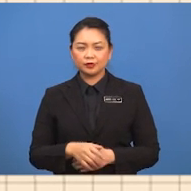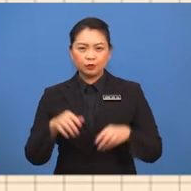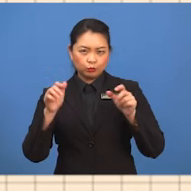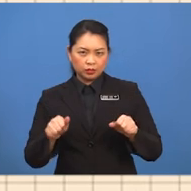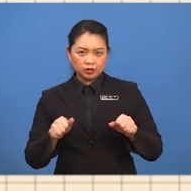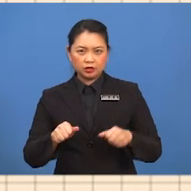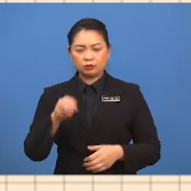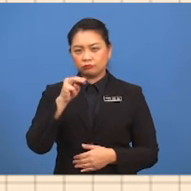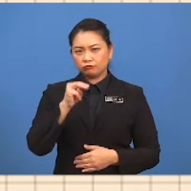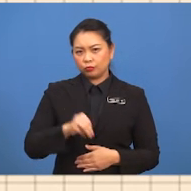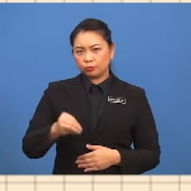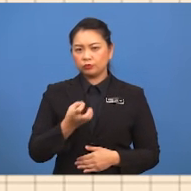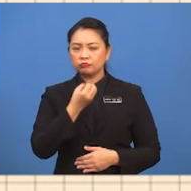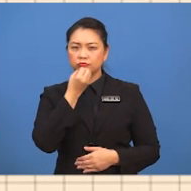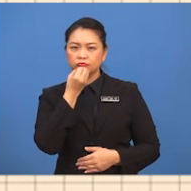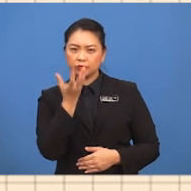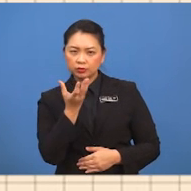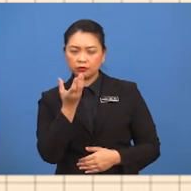Bolehkah murid-murid beritahu cikgu?